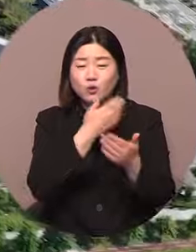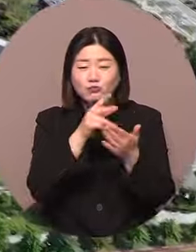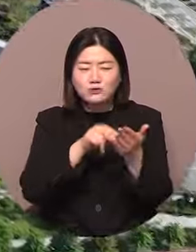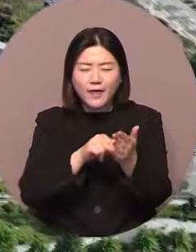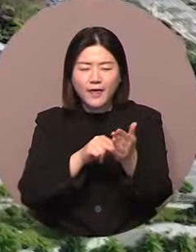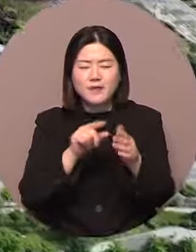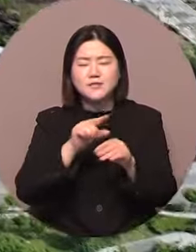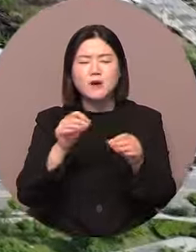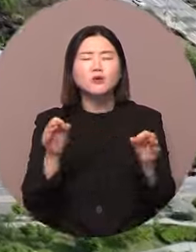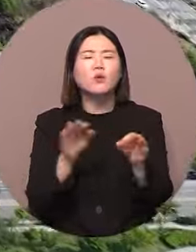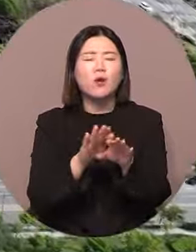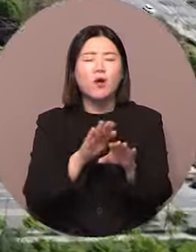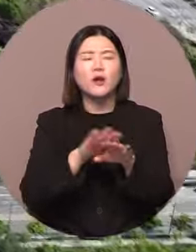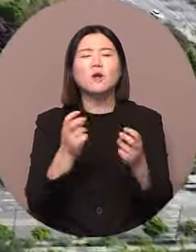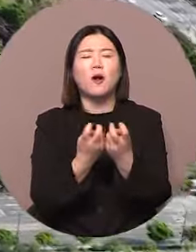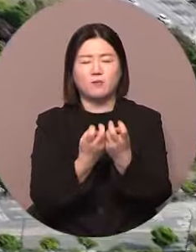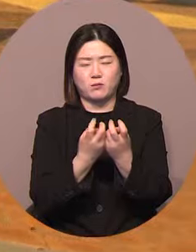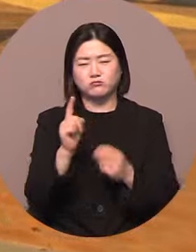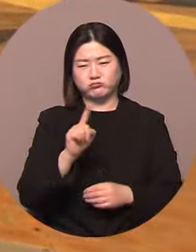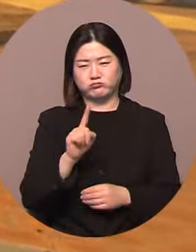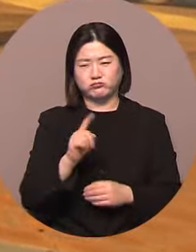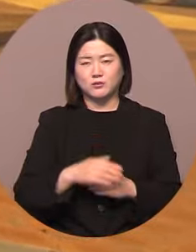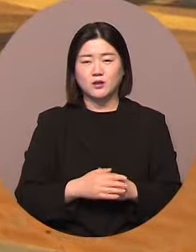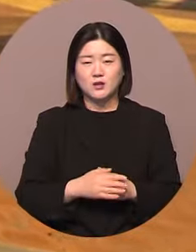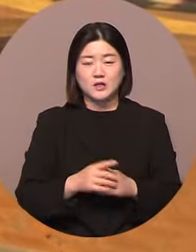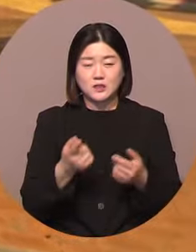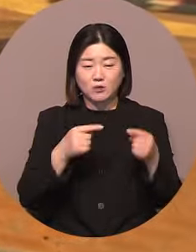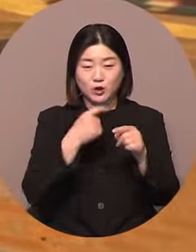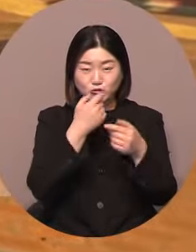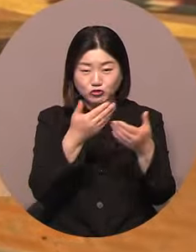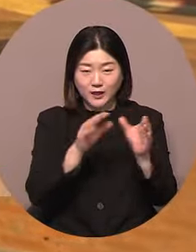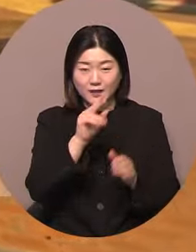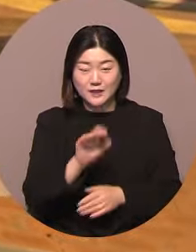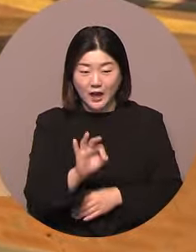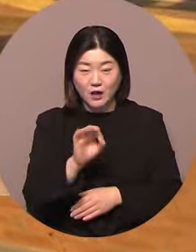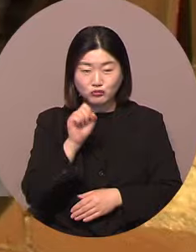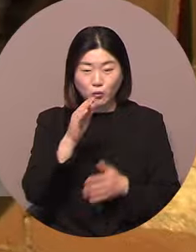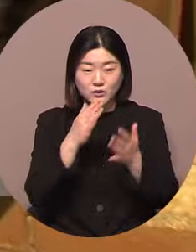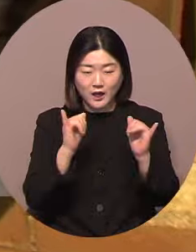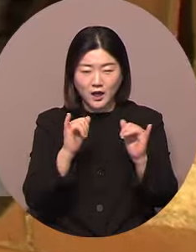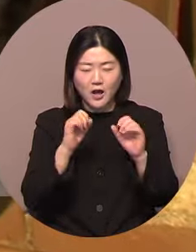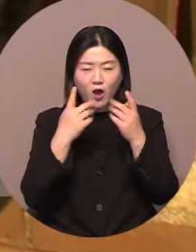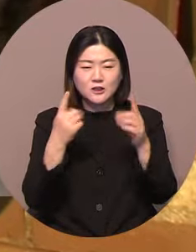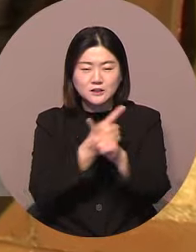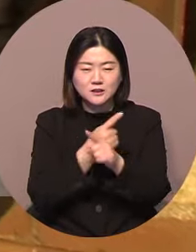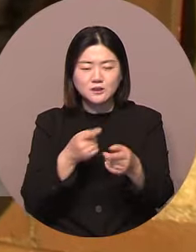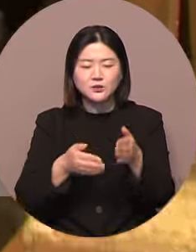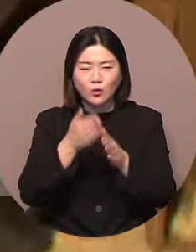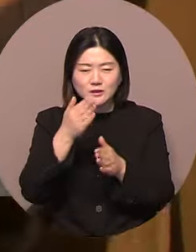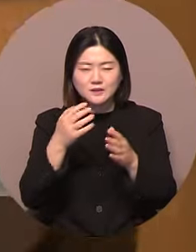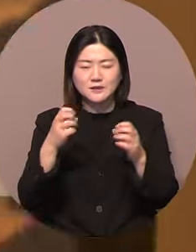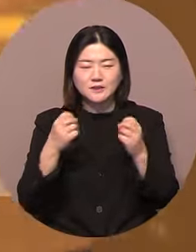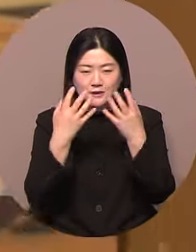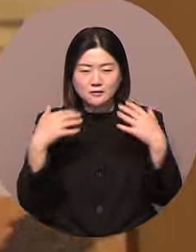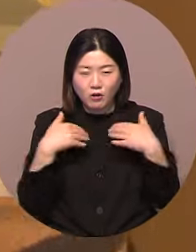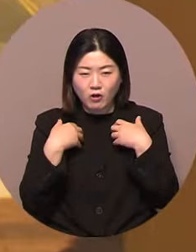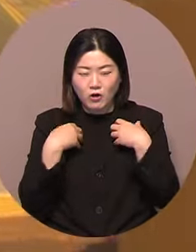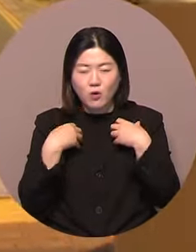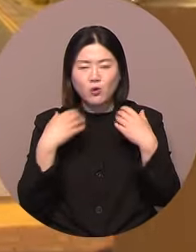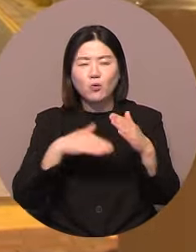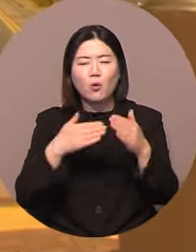지방소멸에 어떻게 대처입니다 더불어민주당 양승조 후보는 혁신도시 지원청 신설과 양질의 공공기관